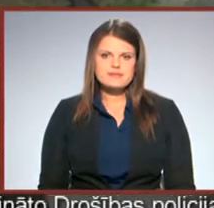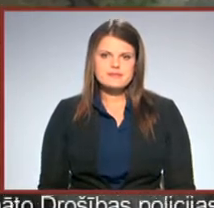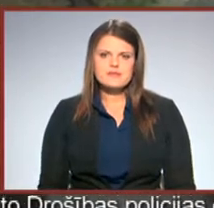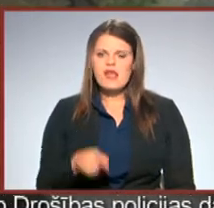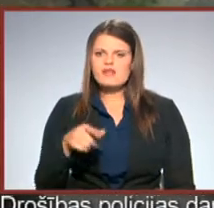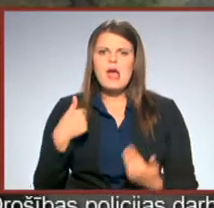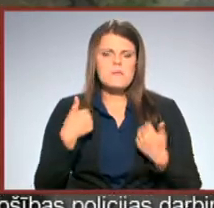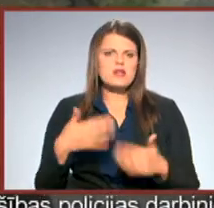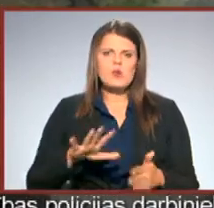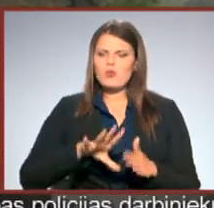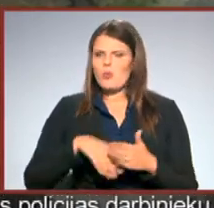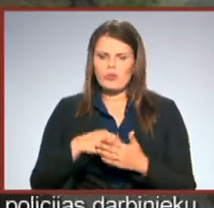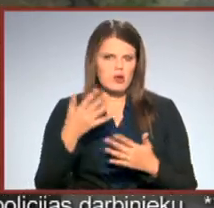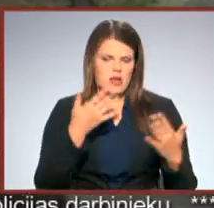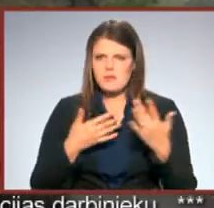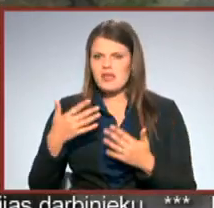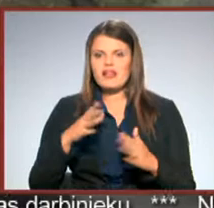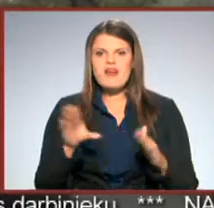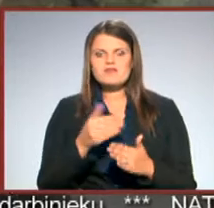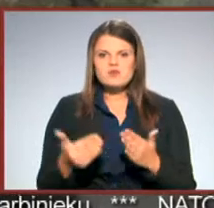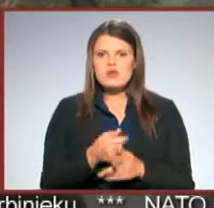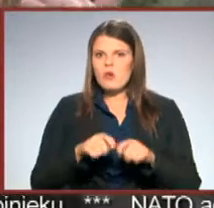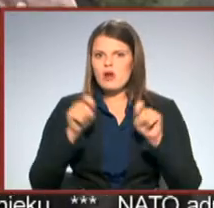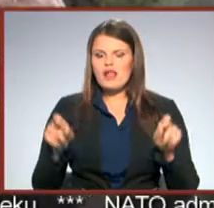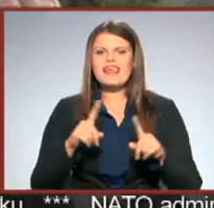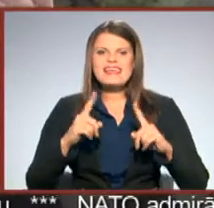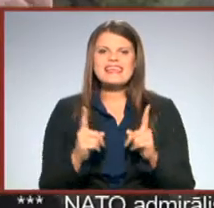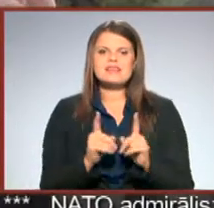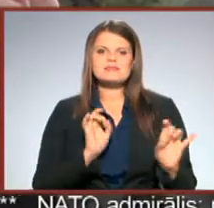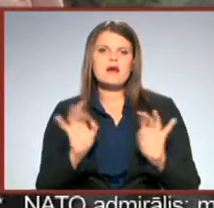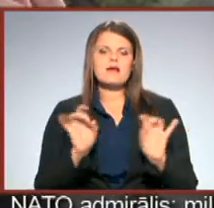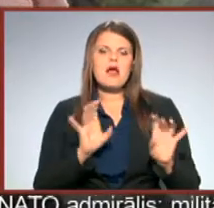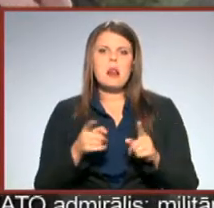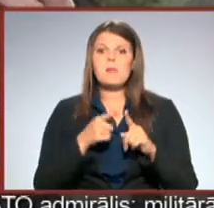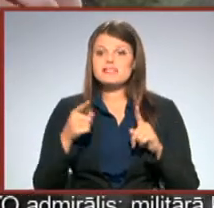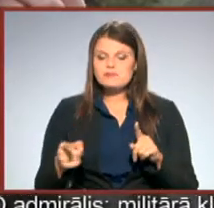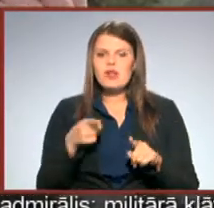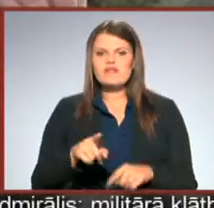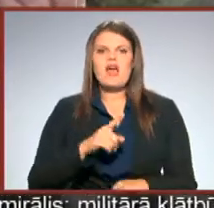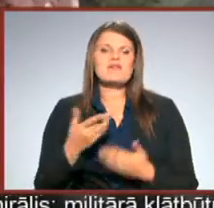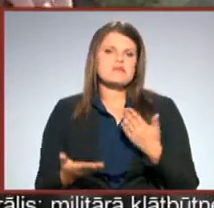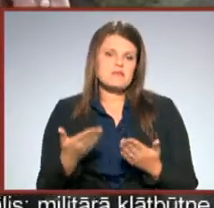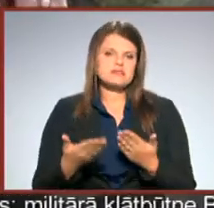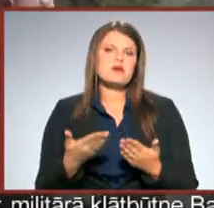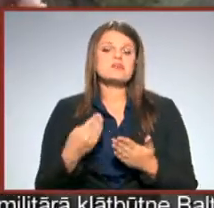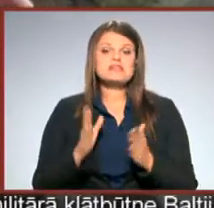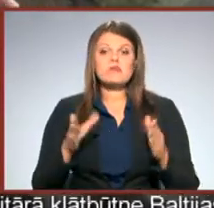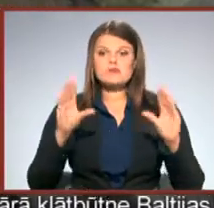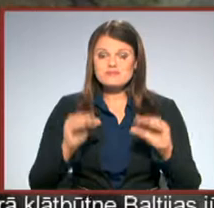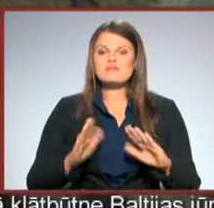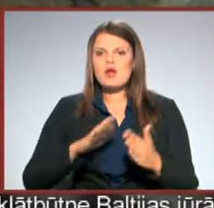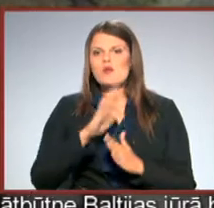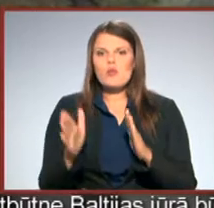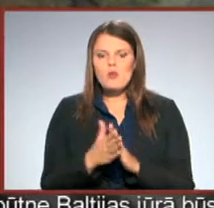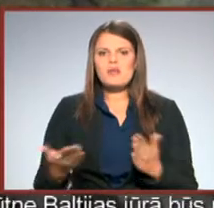Tā man joprojām ir mīkla, jo visam, ko jaunu atklāja, ir tikai tāds īs it kā reklāmas periods. Tādēļ iespējams, ka cenas būs zemākas, bet kopumā